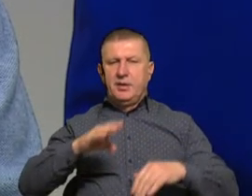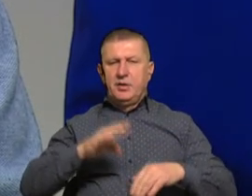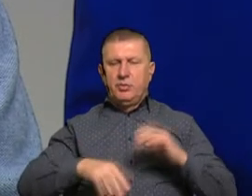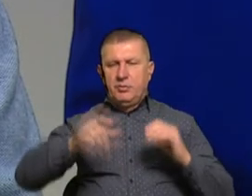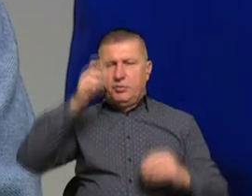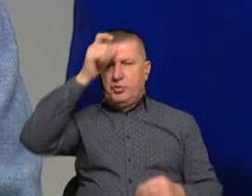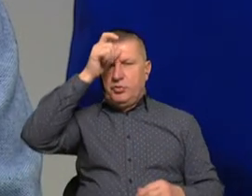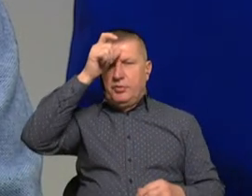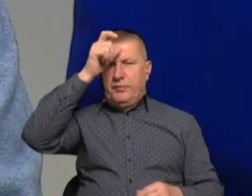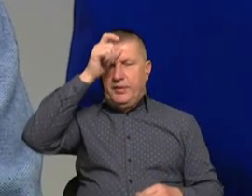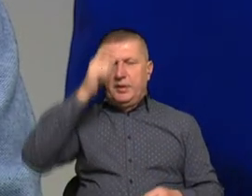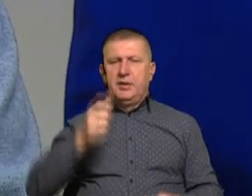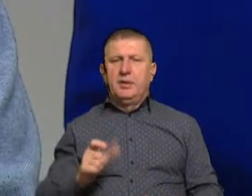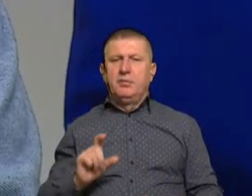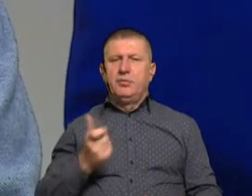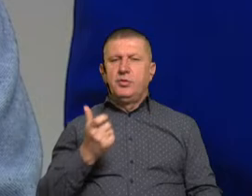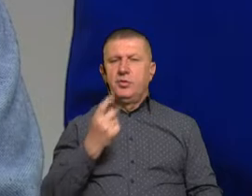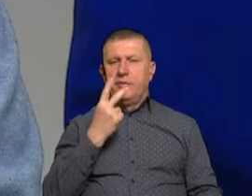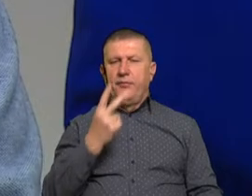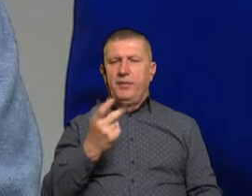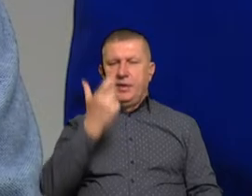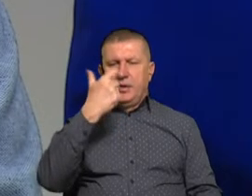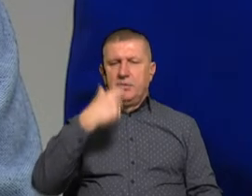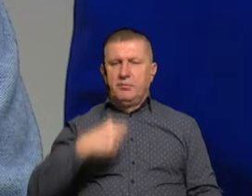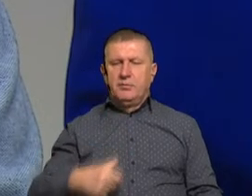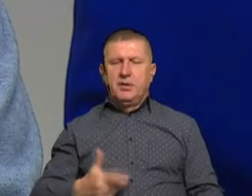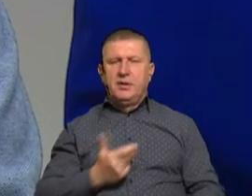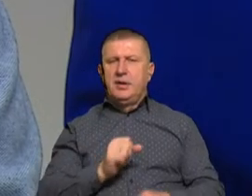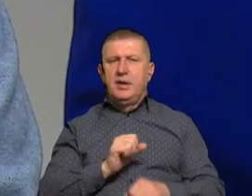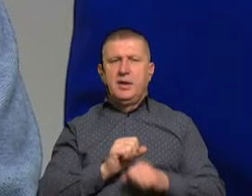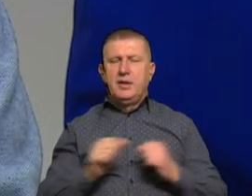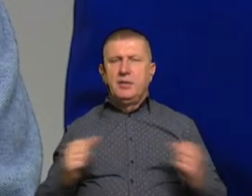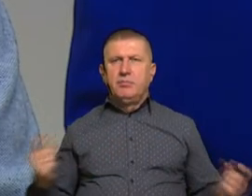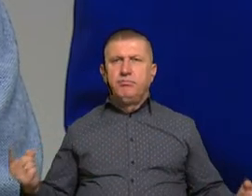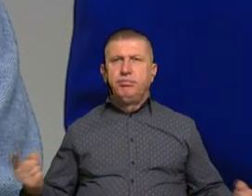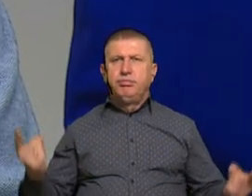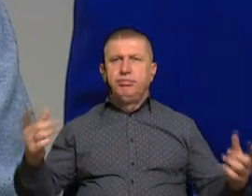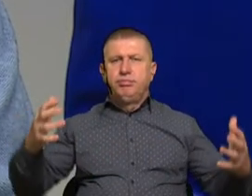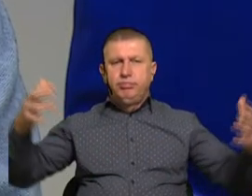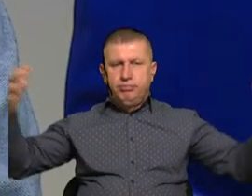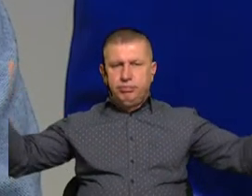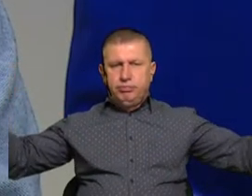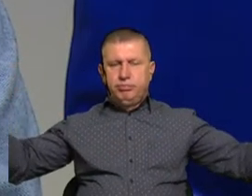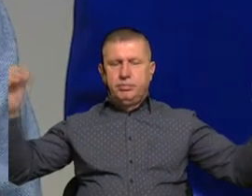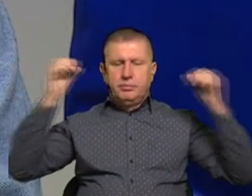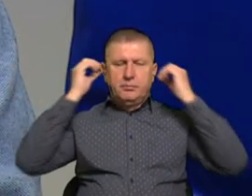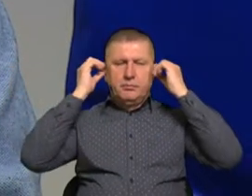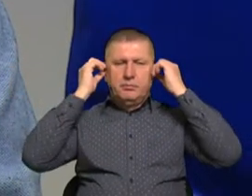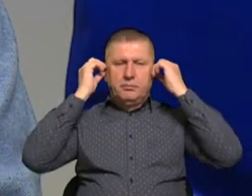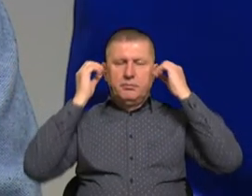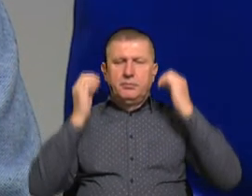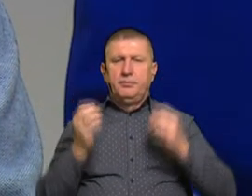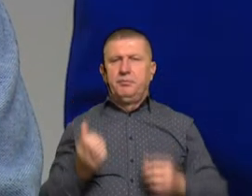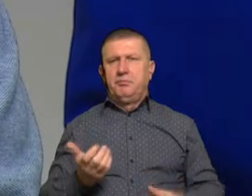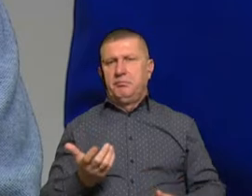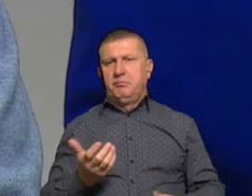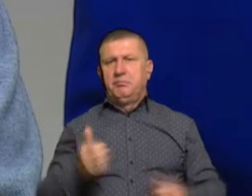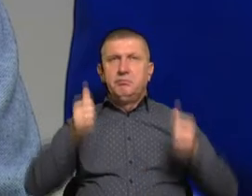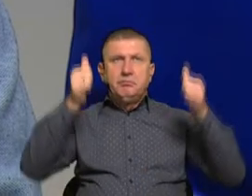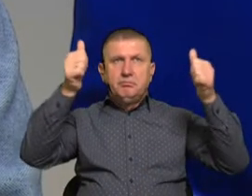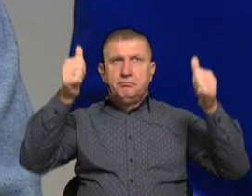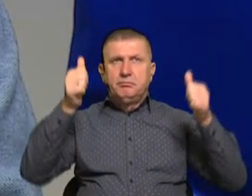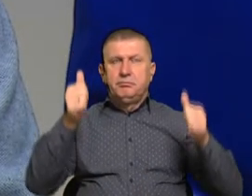zwykłym człowiekiem, co też widać po mojej kampanii, która nie jest jakaś ogromna. Kilkanaście, kilkadziesiąt